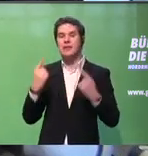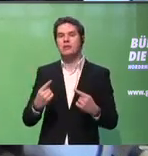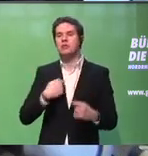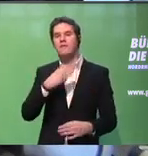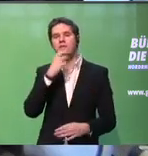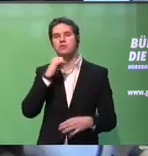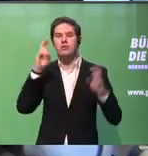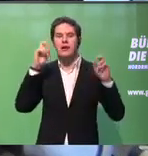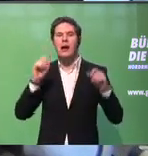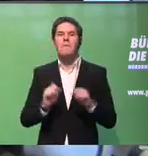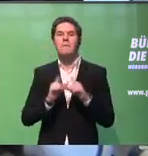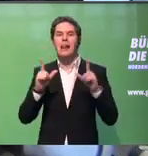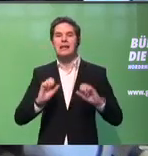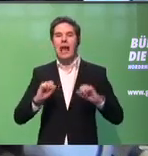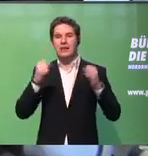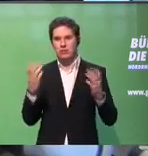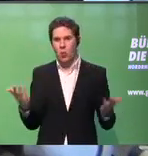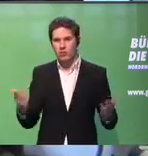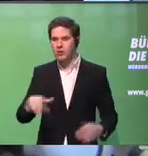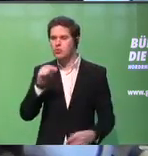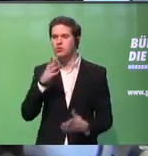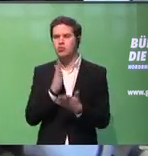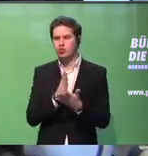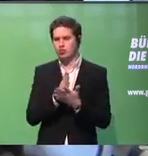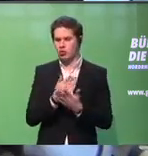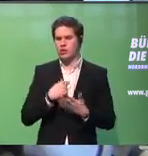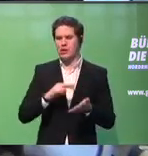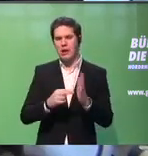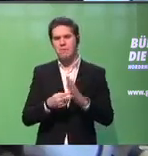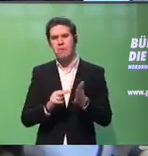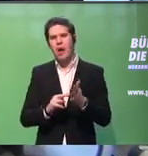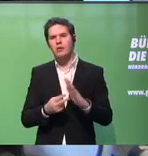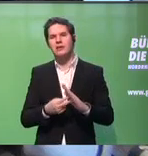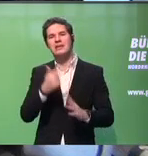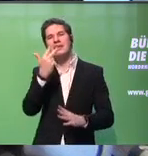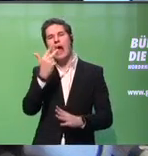Bildaktion geben. Es ist eine Aussprache vorgesehen von jeweils